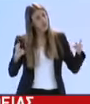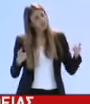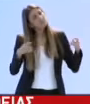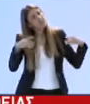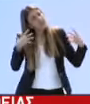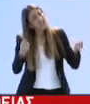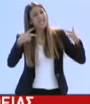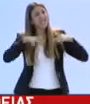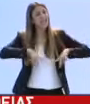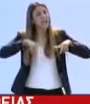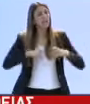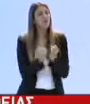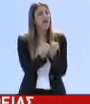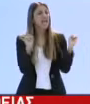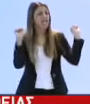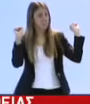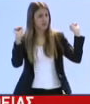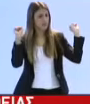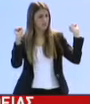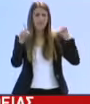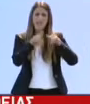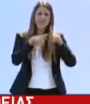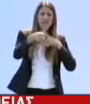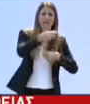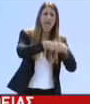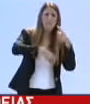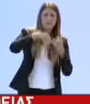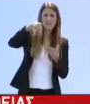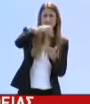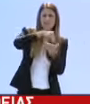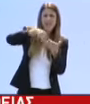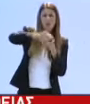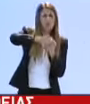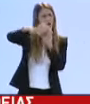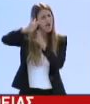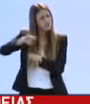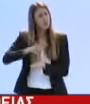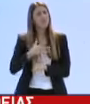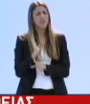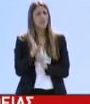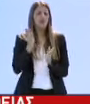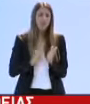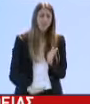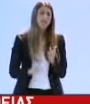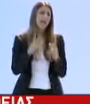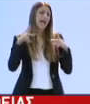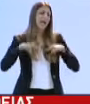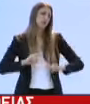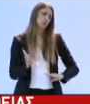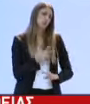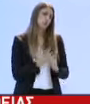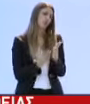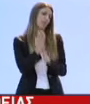ένα κράτος ανεξάρτητο από επιχειρηματικά και συντεχνιακά συμφέροντα, αποτελεσματικό και δίκαιο. Και